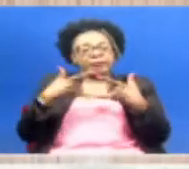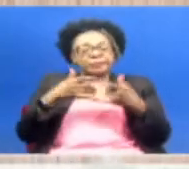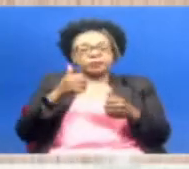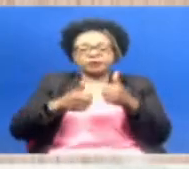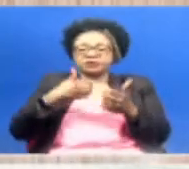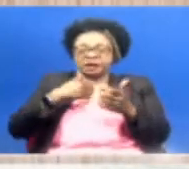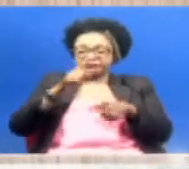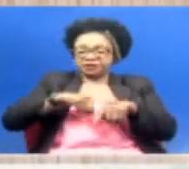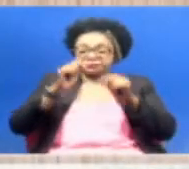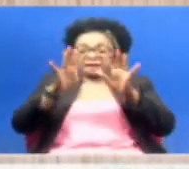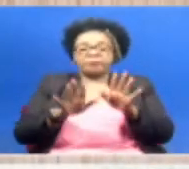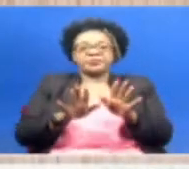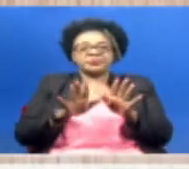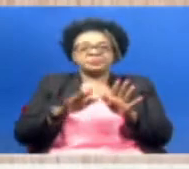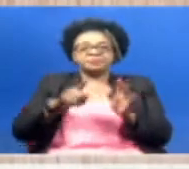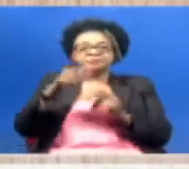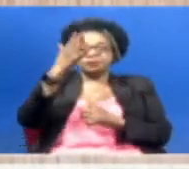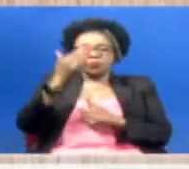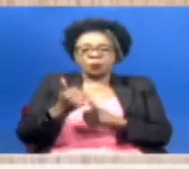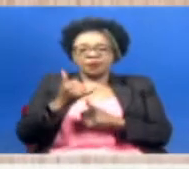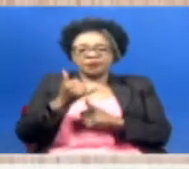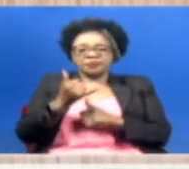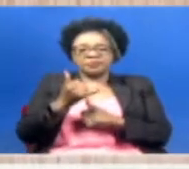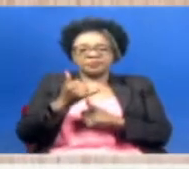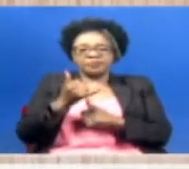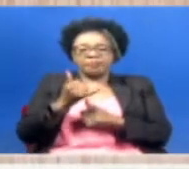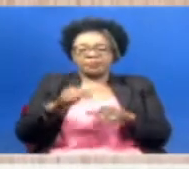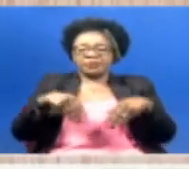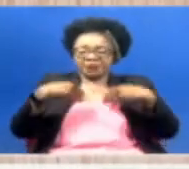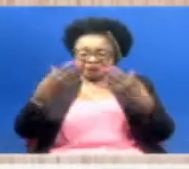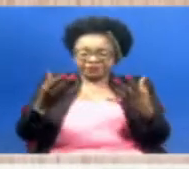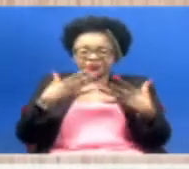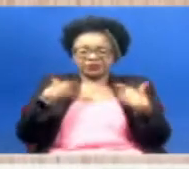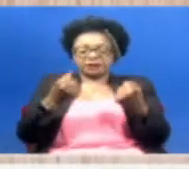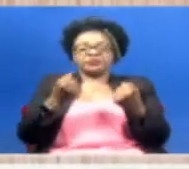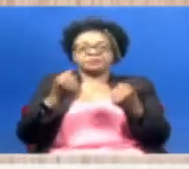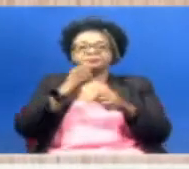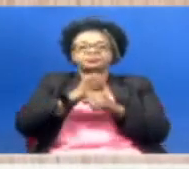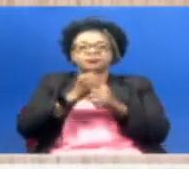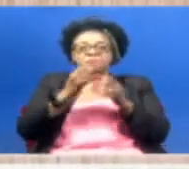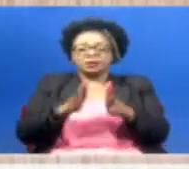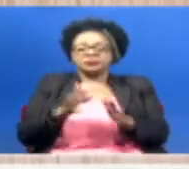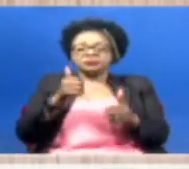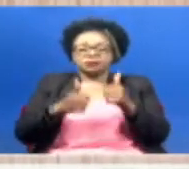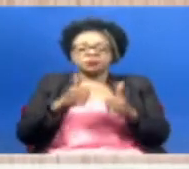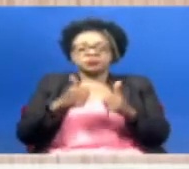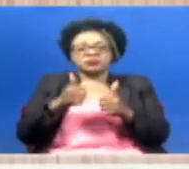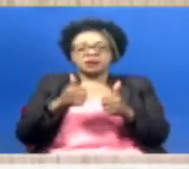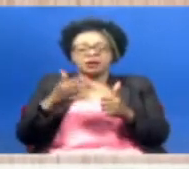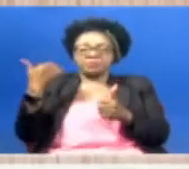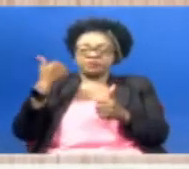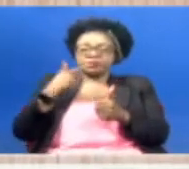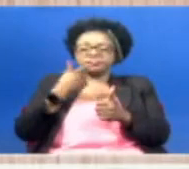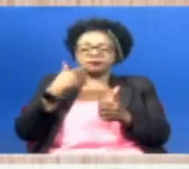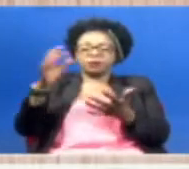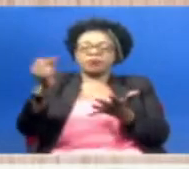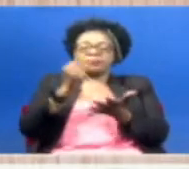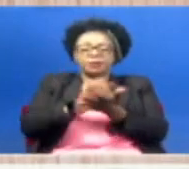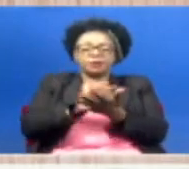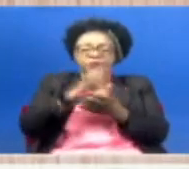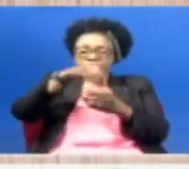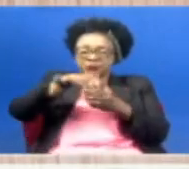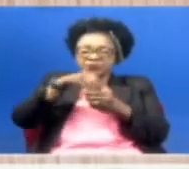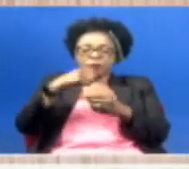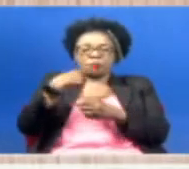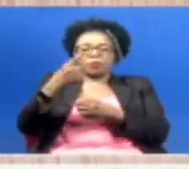of campaign. And that's why they give an absolute number of health workers that ought to be employed within 100 days. And see